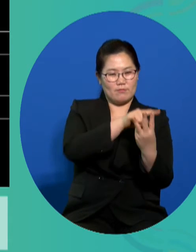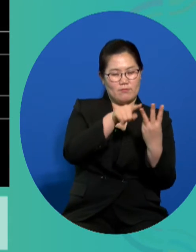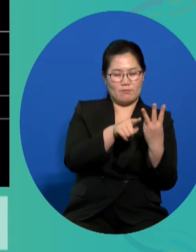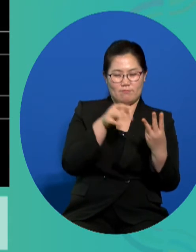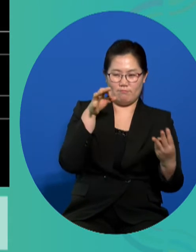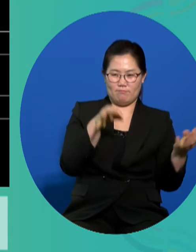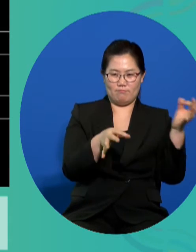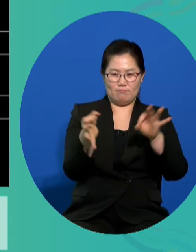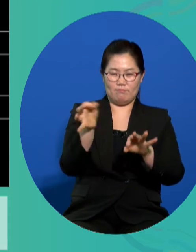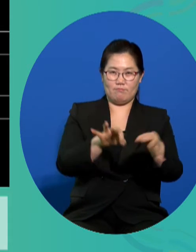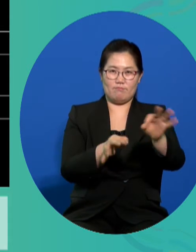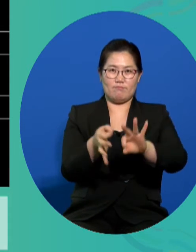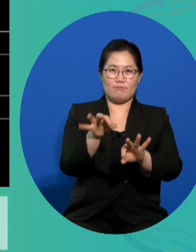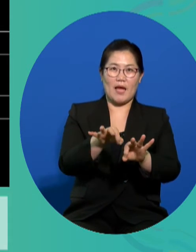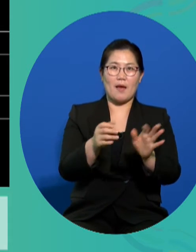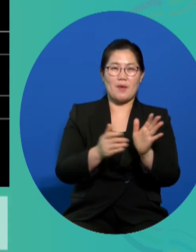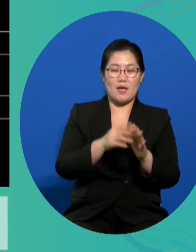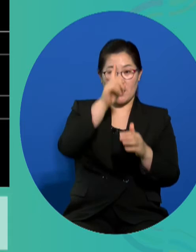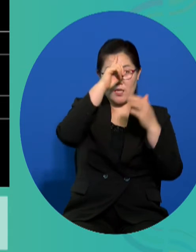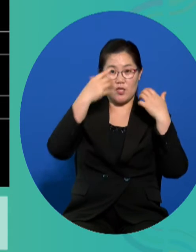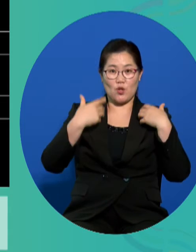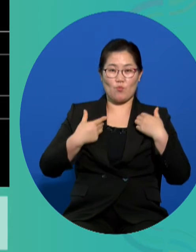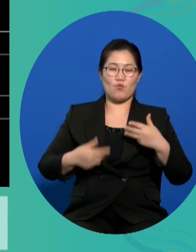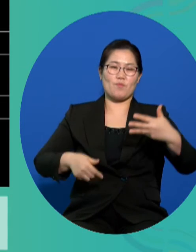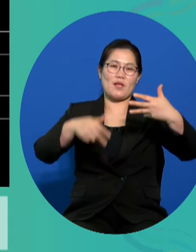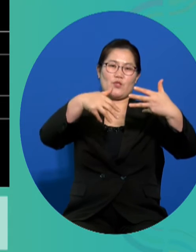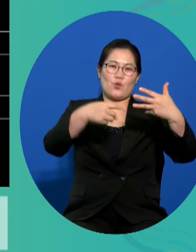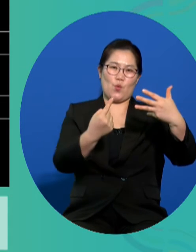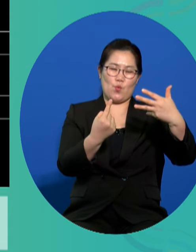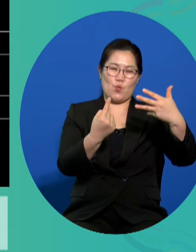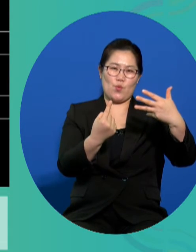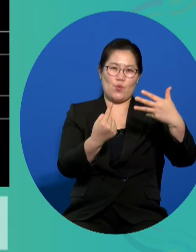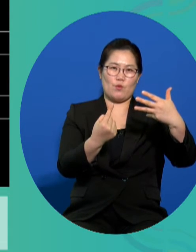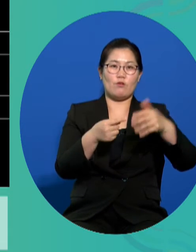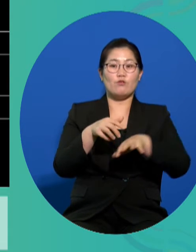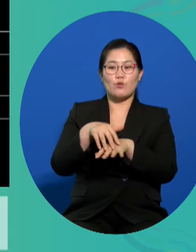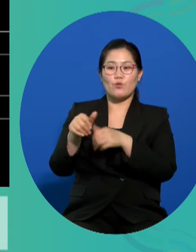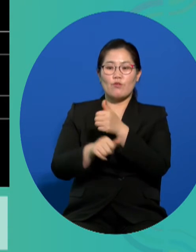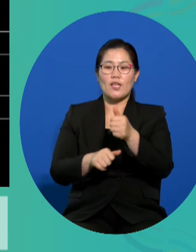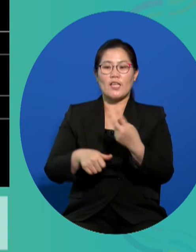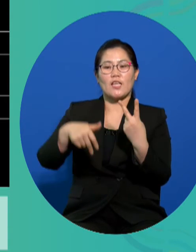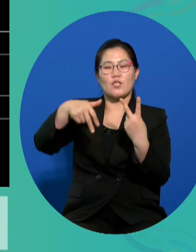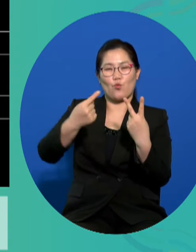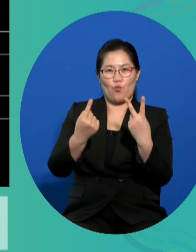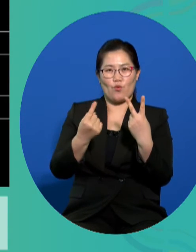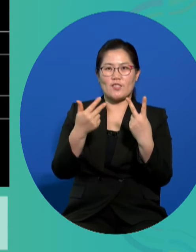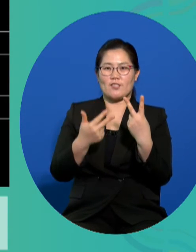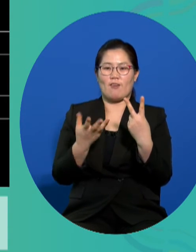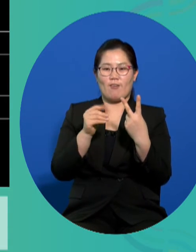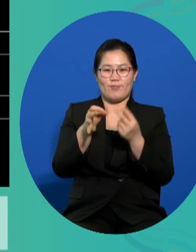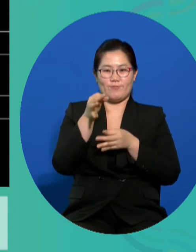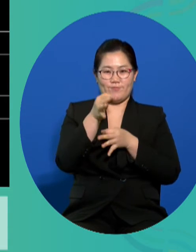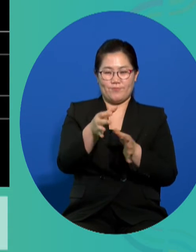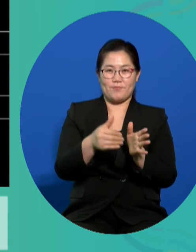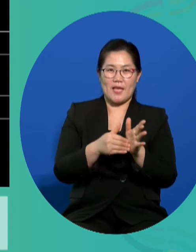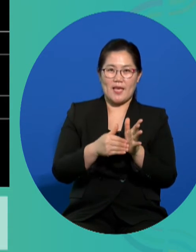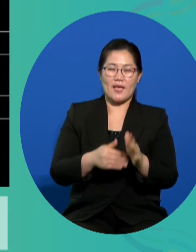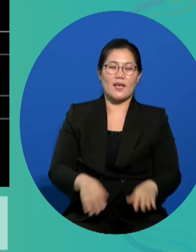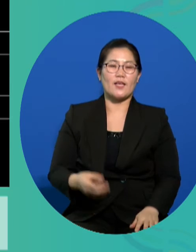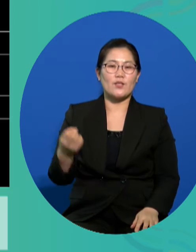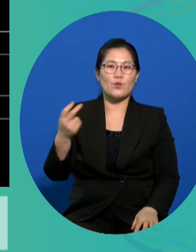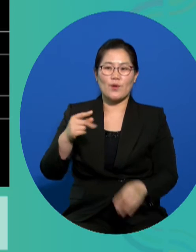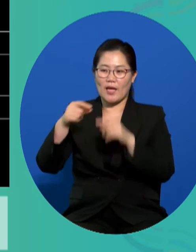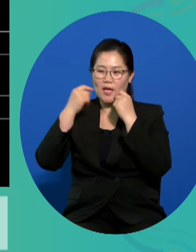뭐 8조 원 정도 투입을 했고요. 조직비 같은 경우도 이제 한 2조 7천억 정도 만들어줬고요. 그리고 민자에서 3조 2천억